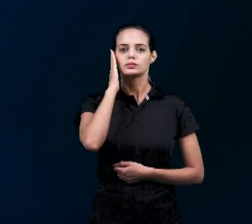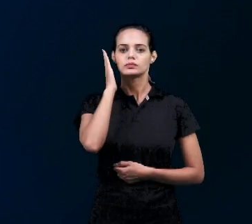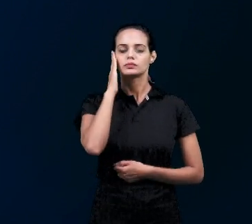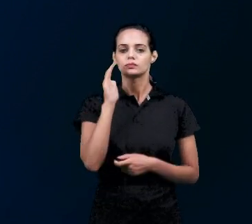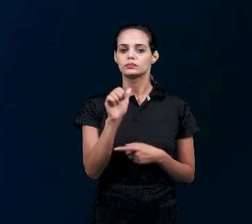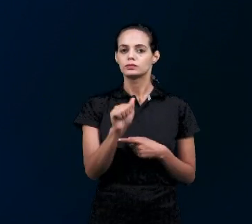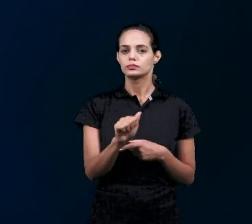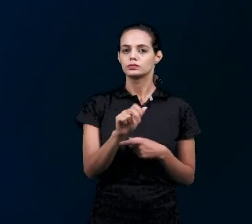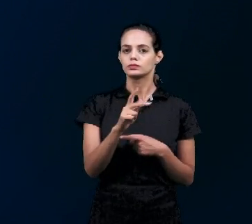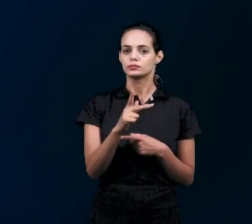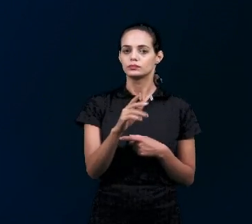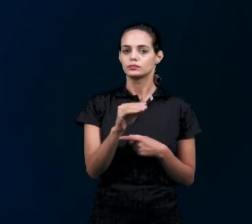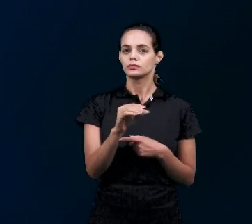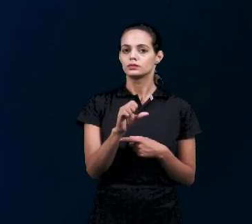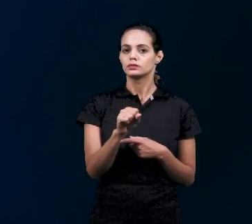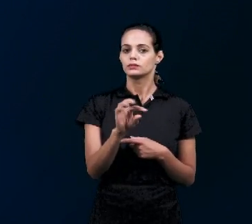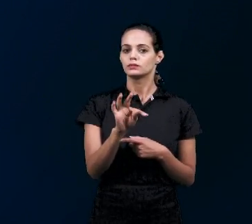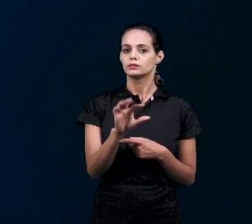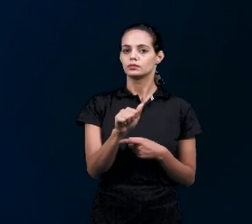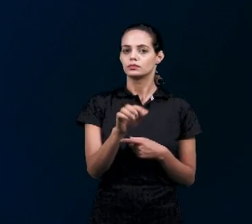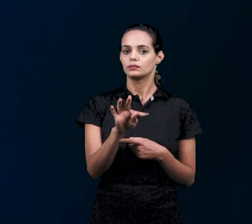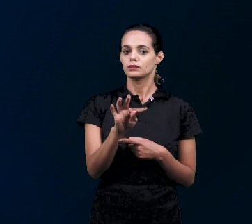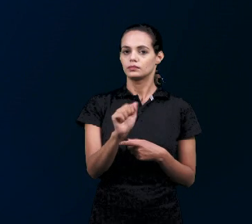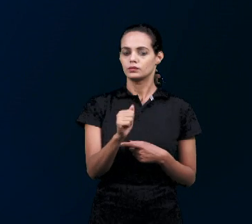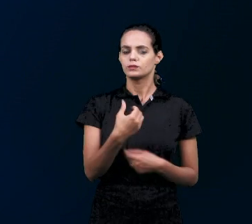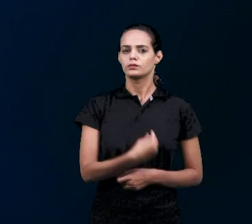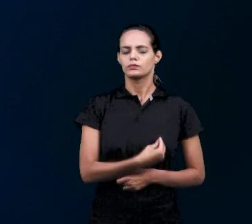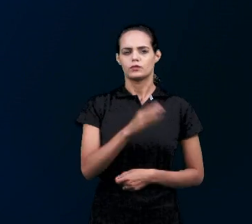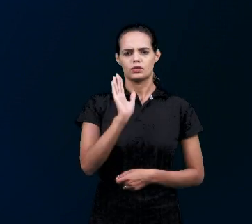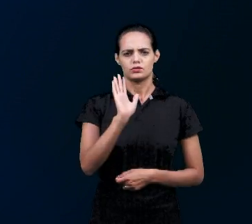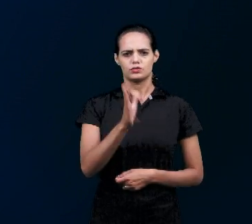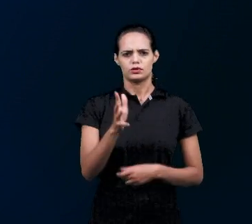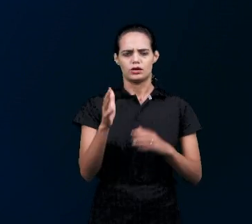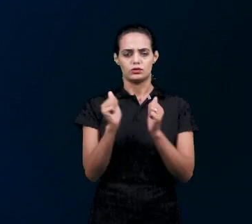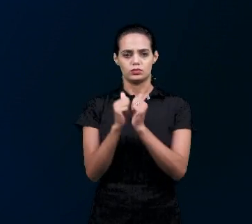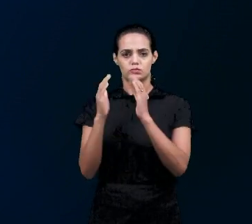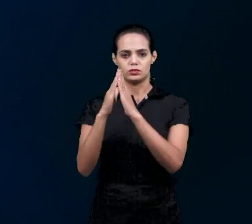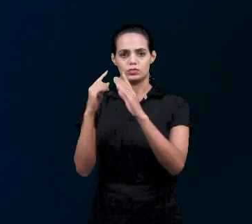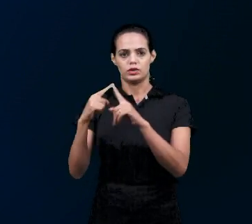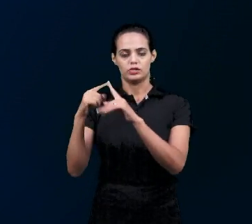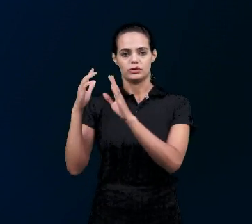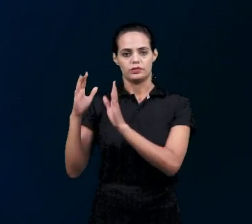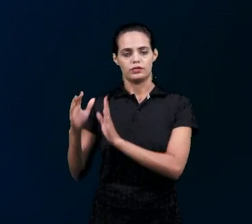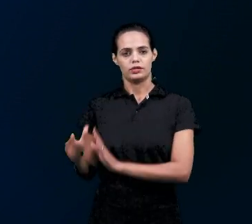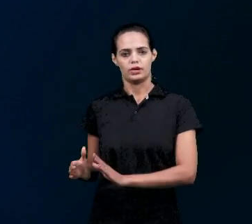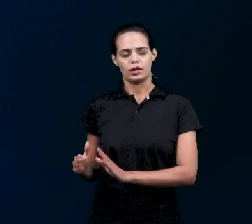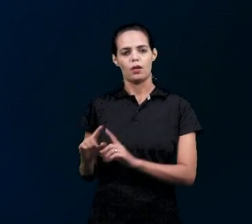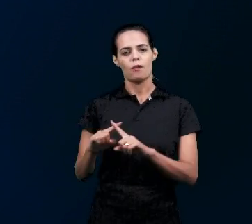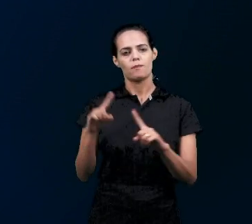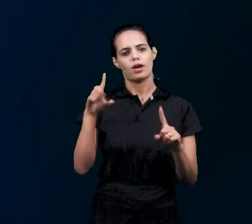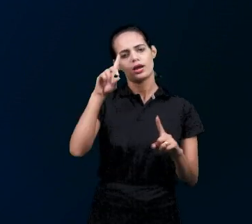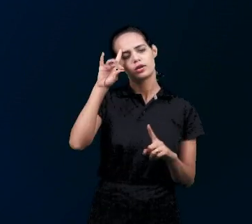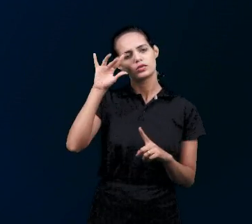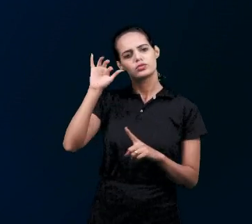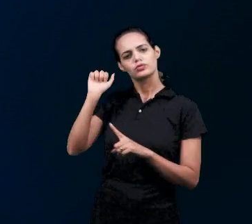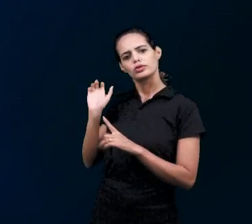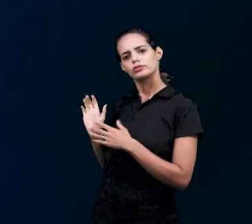personnes qui ont vécu au milieu de nous, ont marché avec l'Église et qui un jour, pour une raison quelconque, se sont